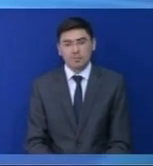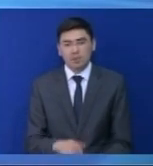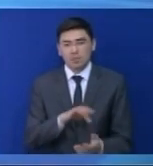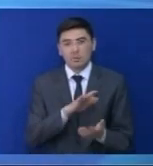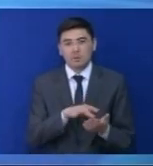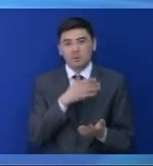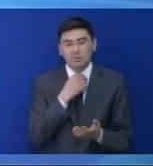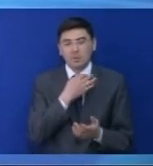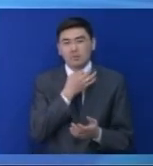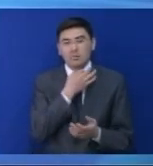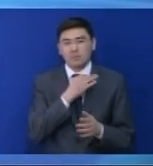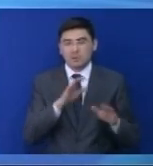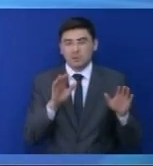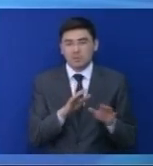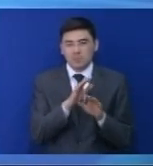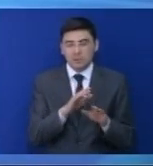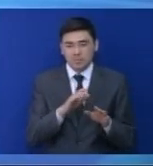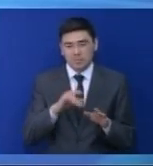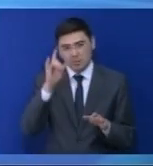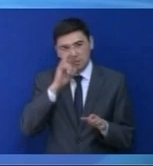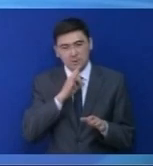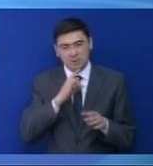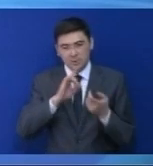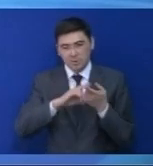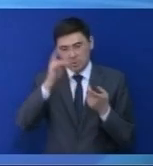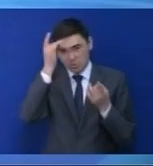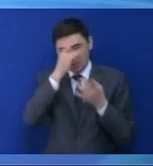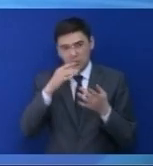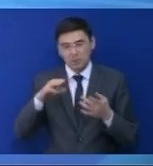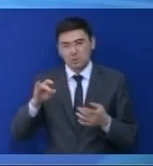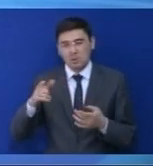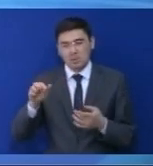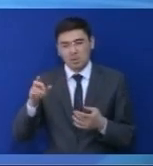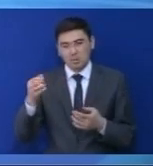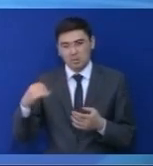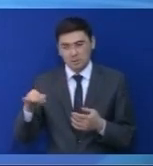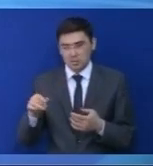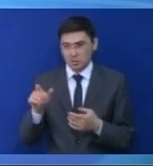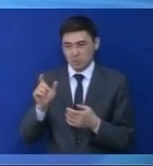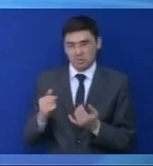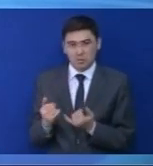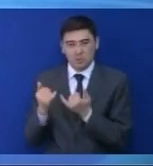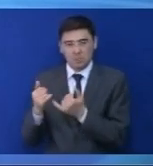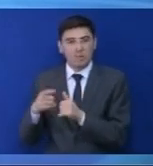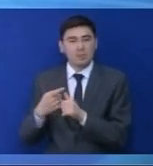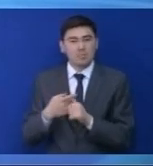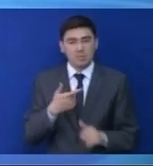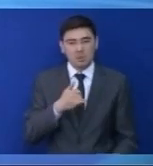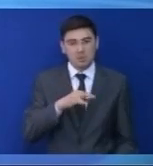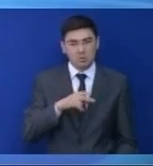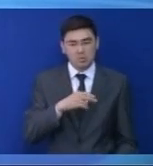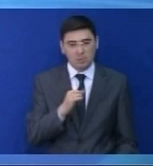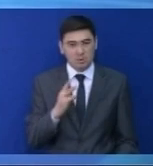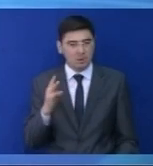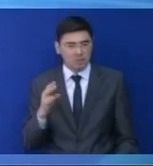Семейде әнші сазгер Қазақстан Республикасы мәдениет саласының үздігі Тарбағатай ауданының құрметті азаматшасы Гүлдана Ноғайбаеваның